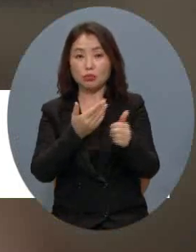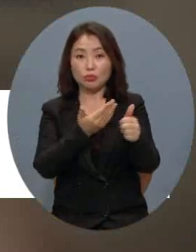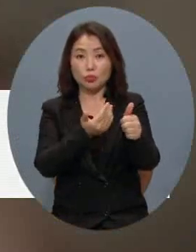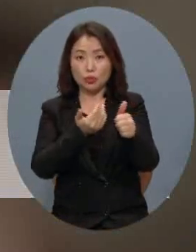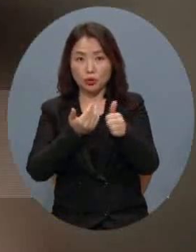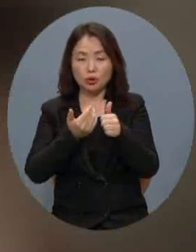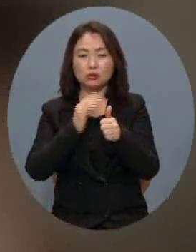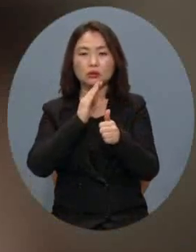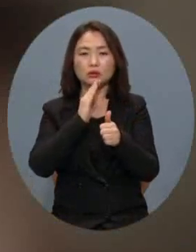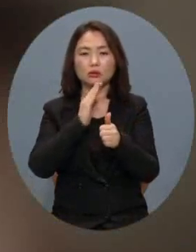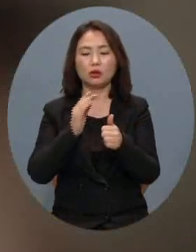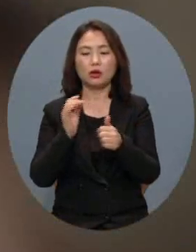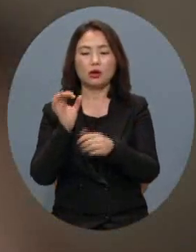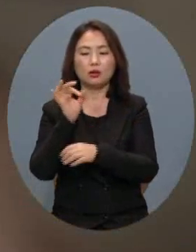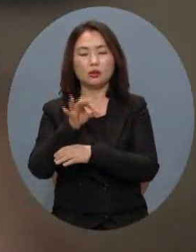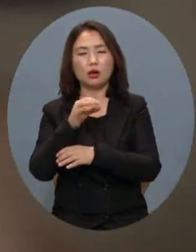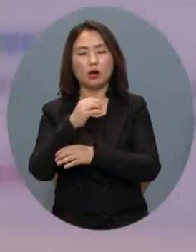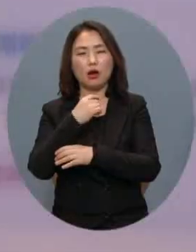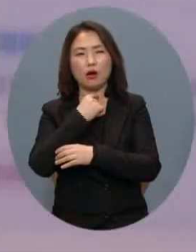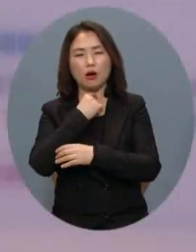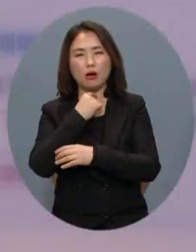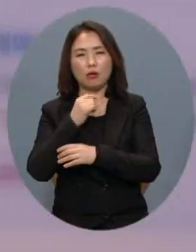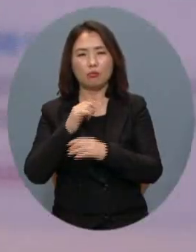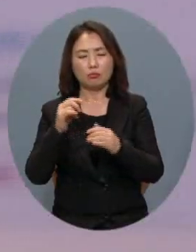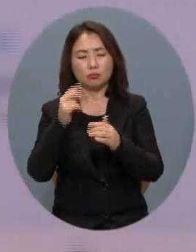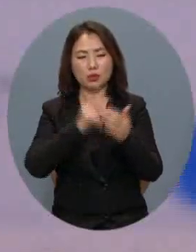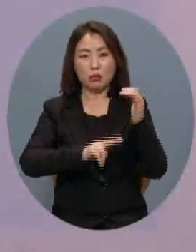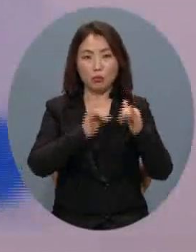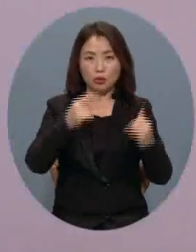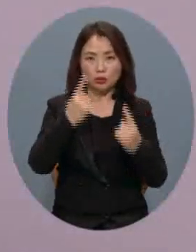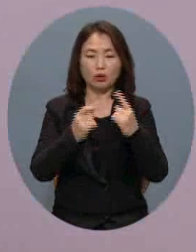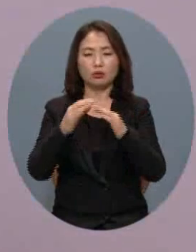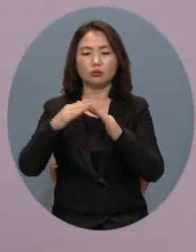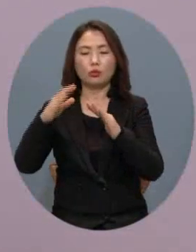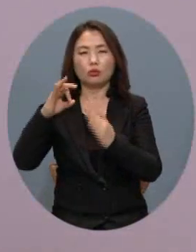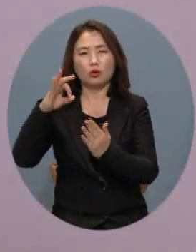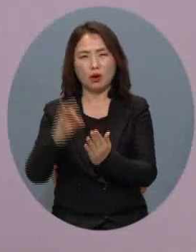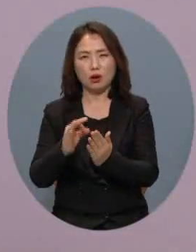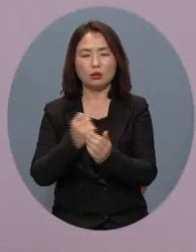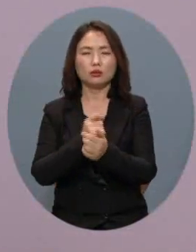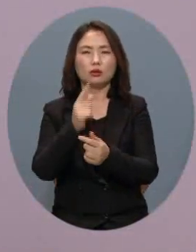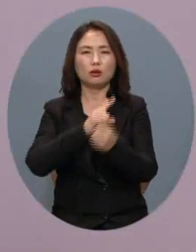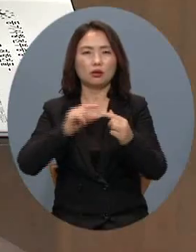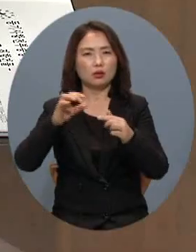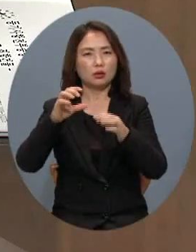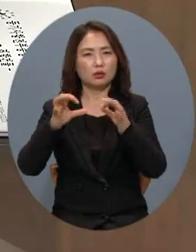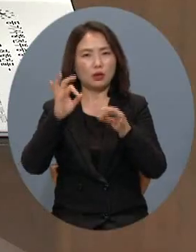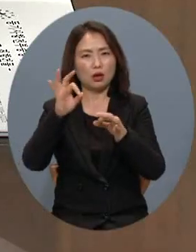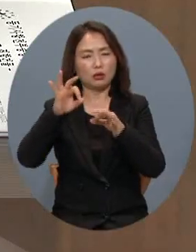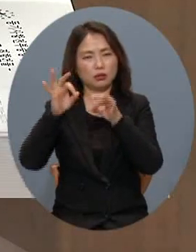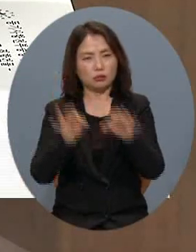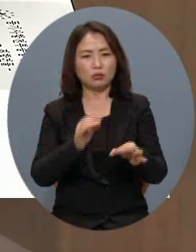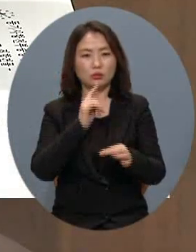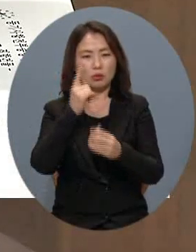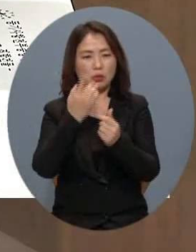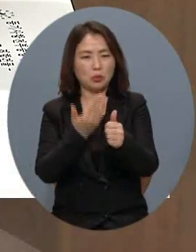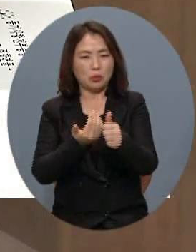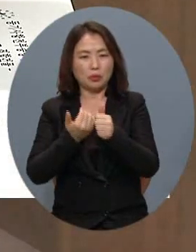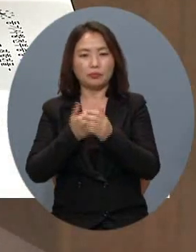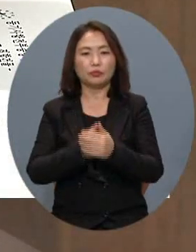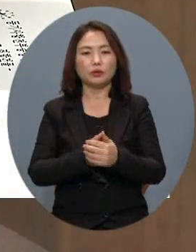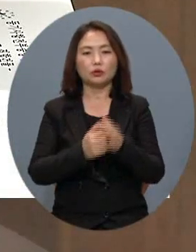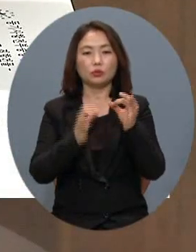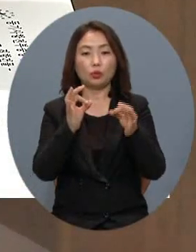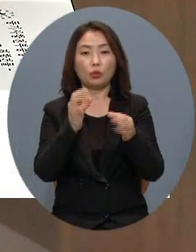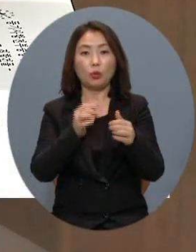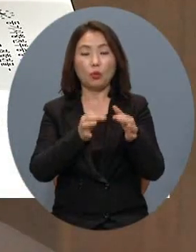매물을 실제 매도자가 원하는 가격보다 싸게 내놓아 시세를 낮추려고 한다는 겁니다. 그 가격을 못 올리게끔